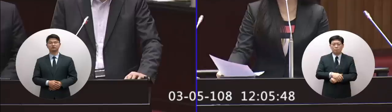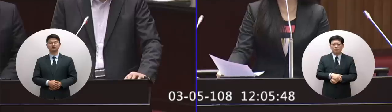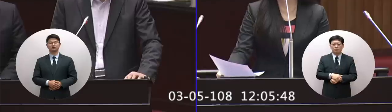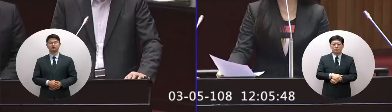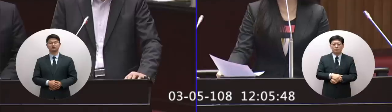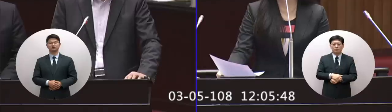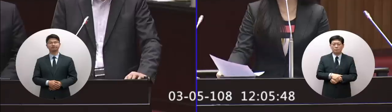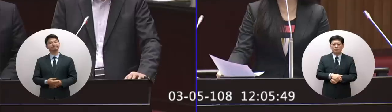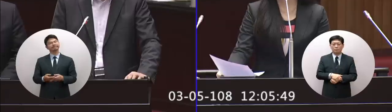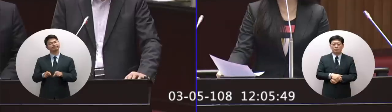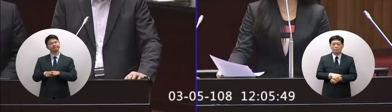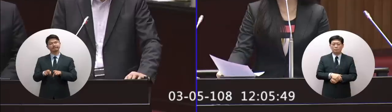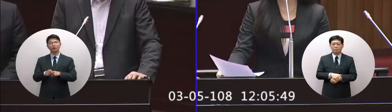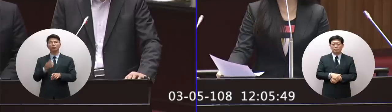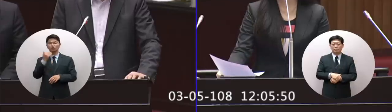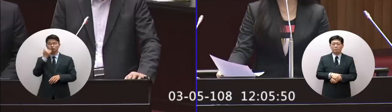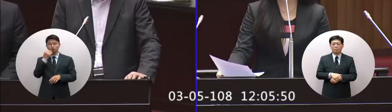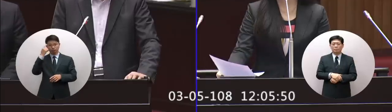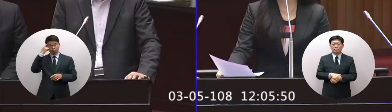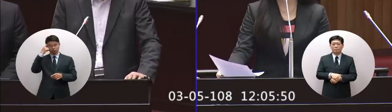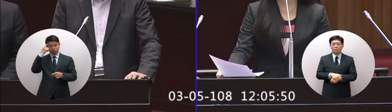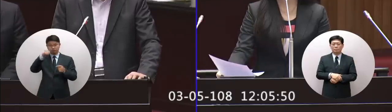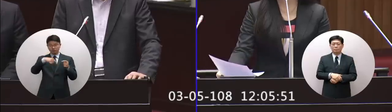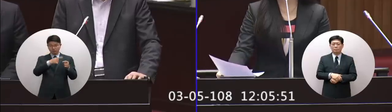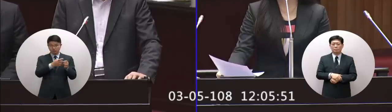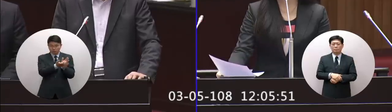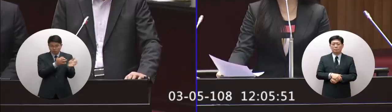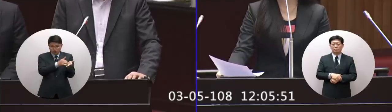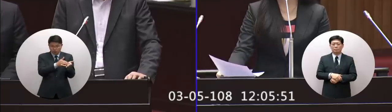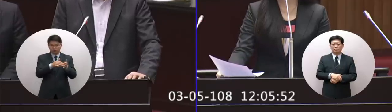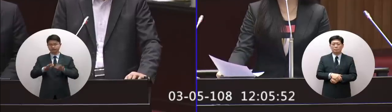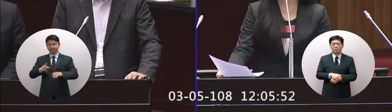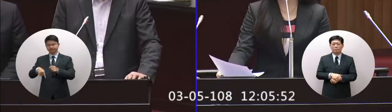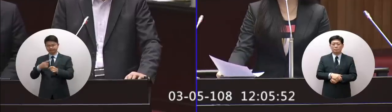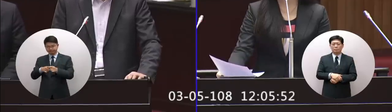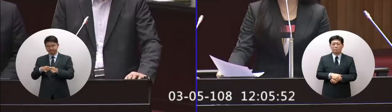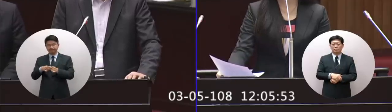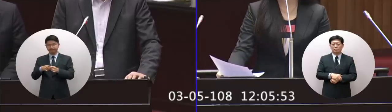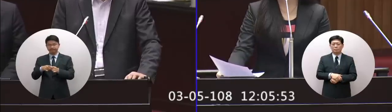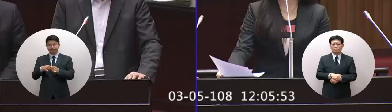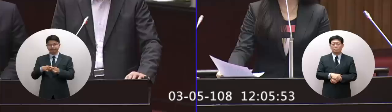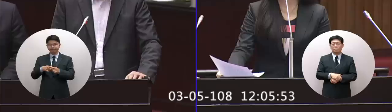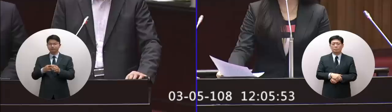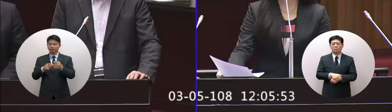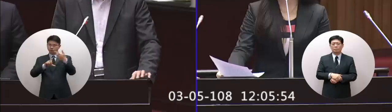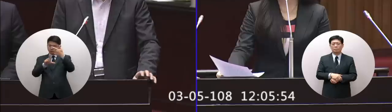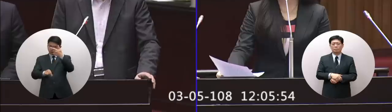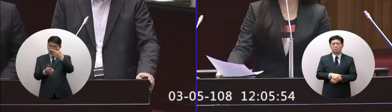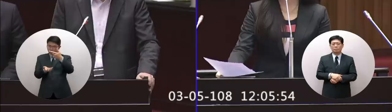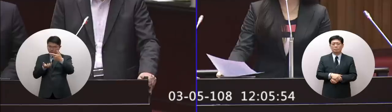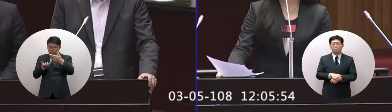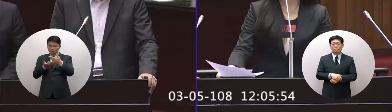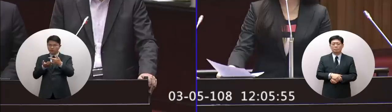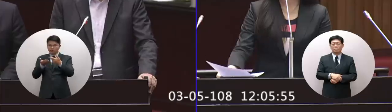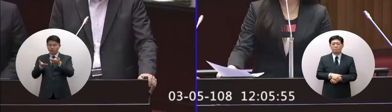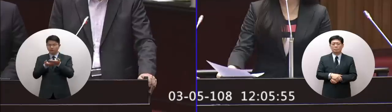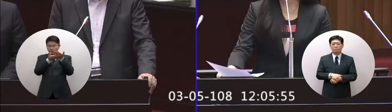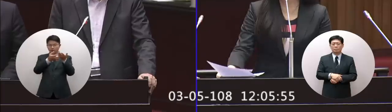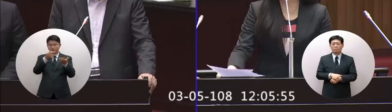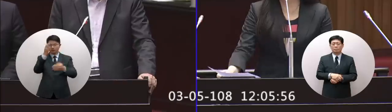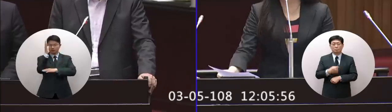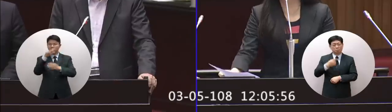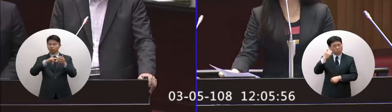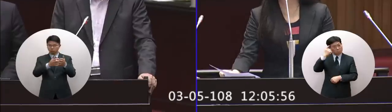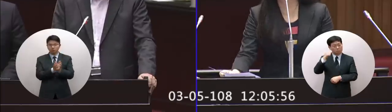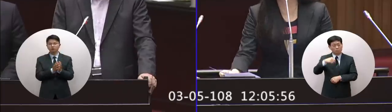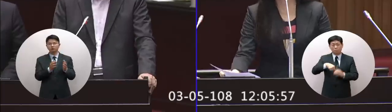息？ 通常如果是明年度的预算要在今年的这个六月以前要提报给财政部。 好，